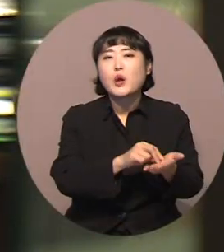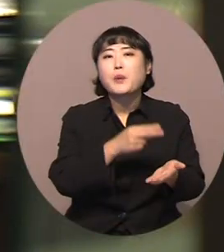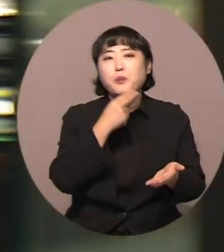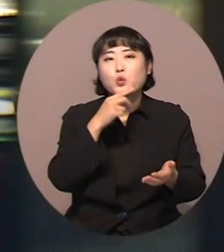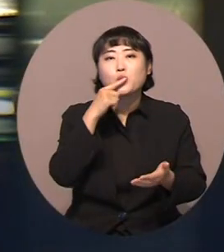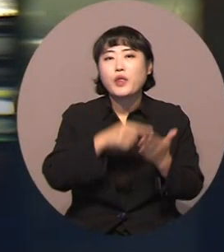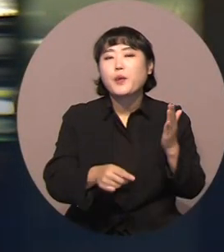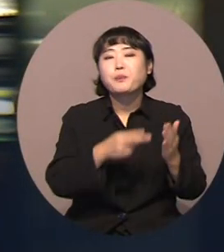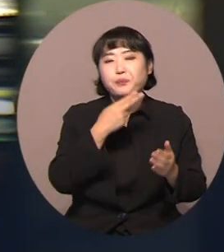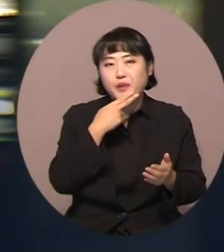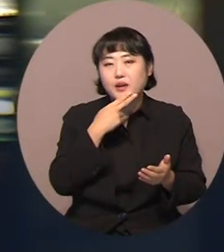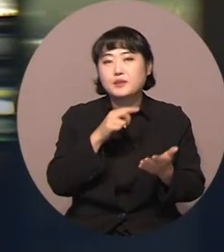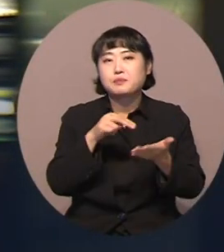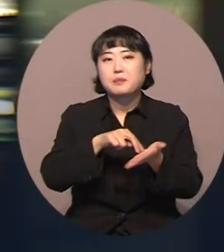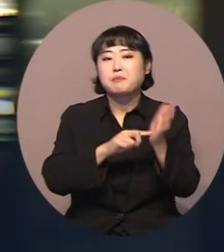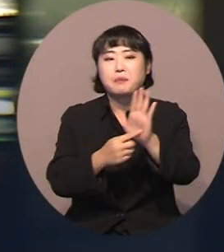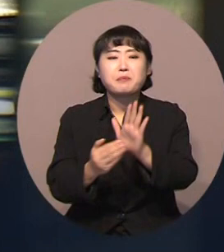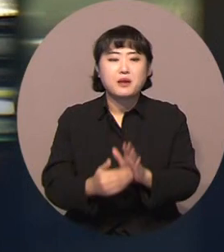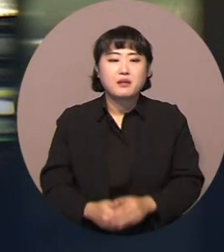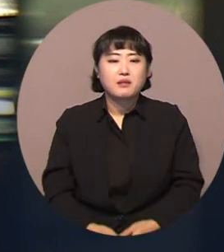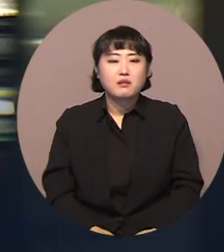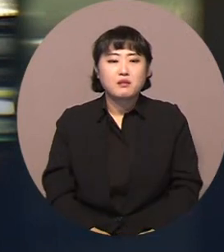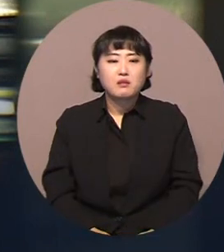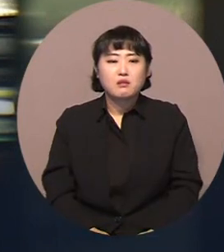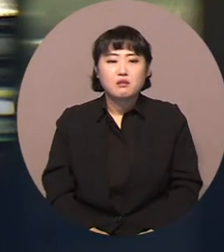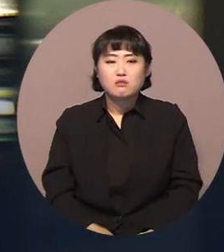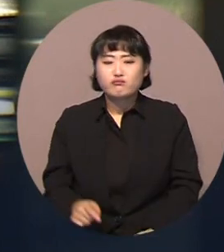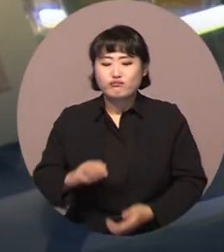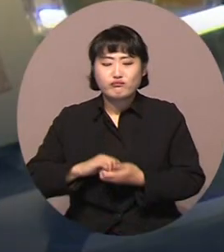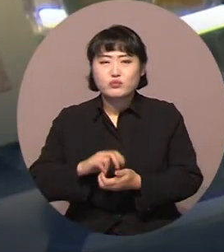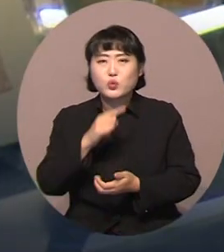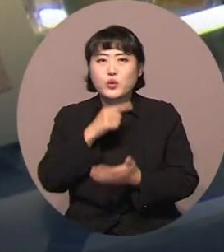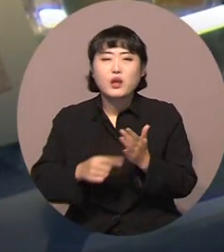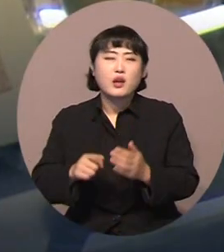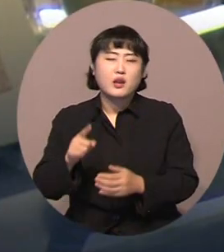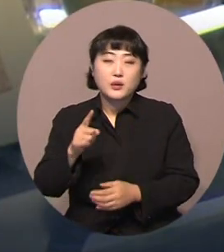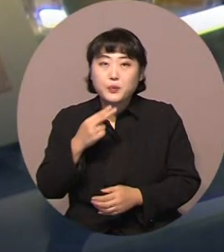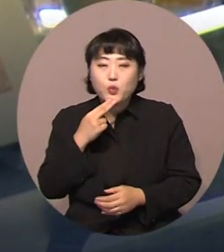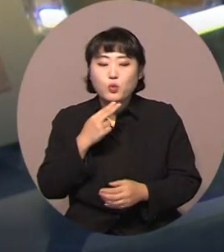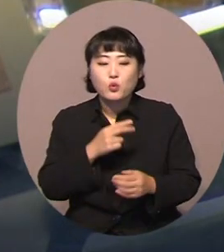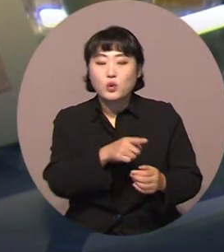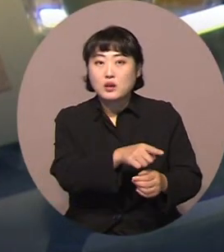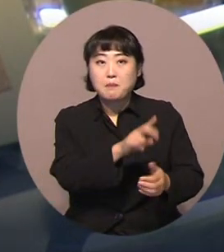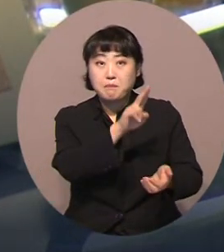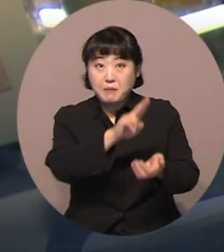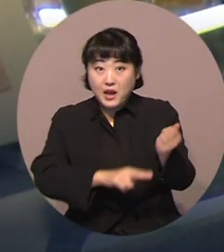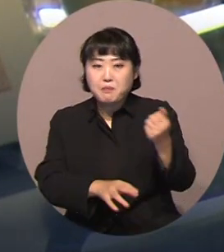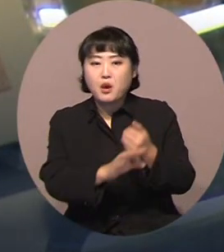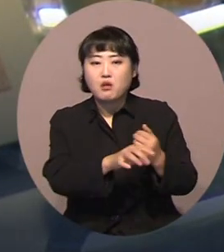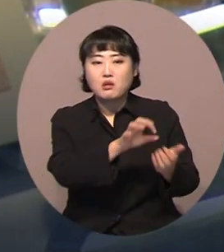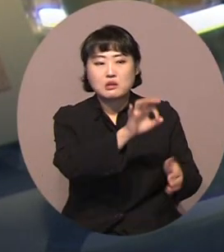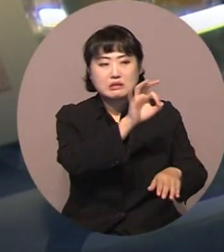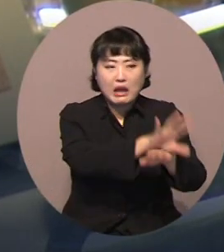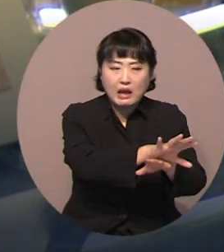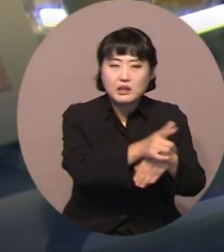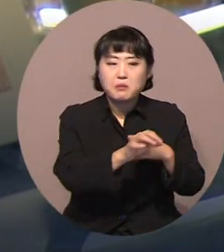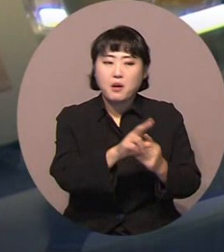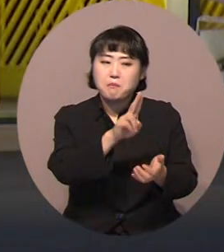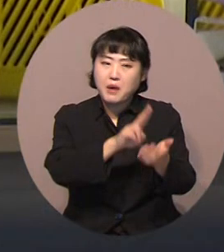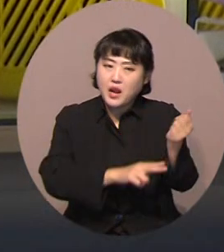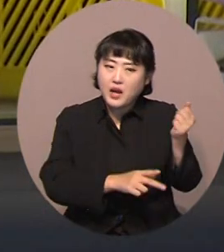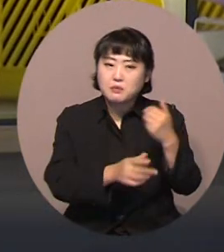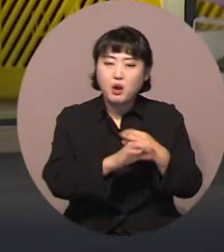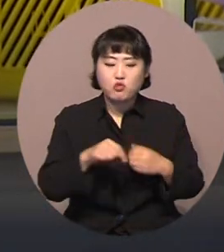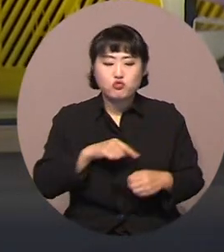우리 농협에는 손실 부분이 하나도 없고 앞으로 부동산을 처분했을 때 그 부분은 매입을 해야 될지 매각을 해야